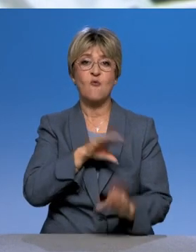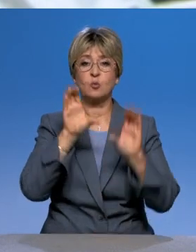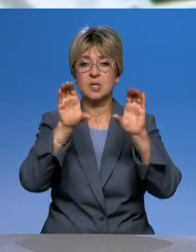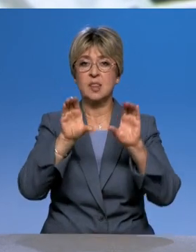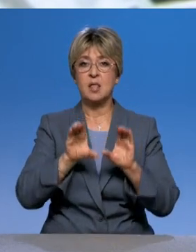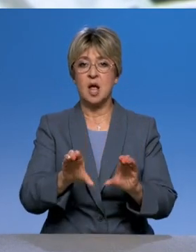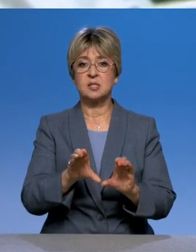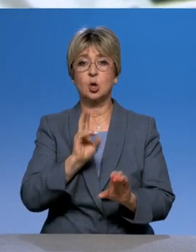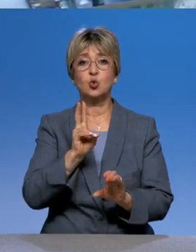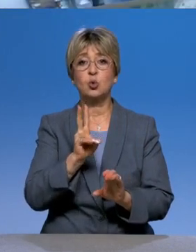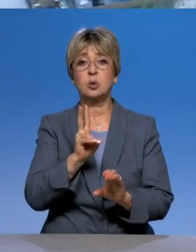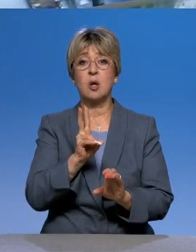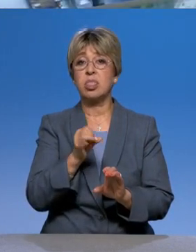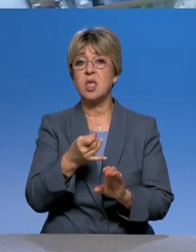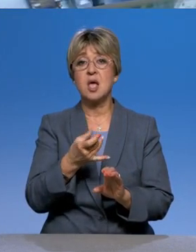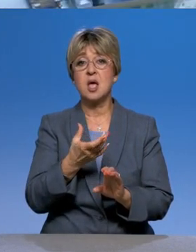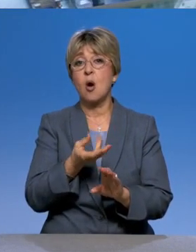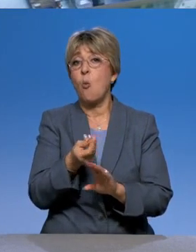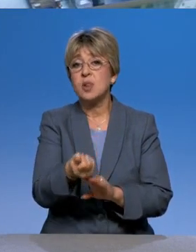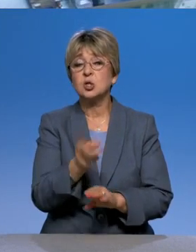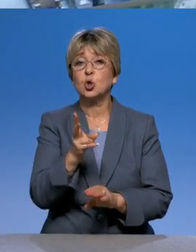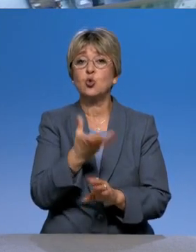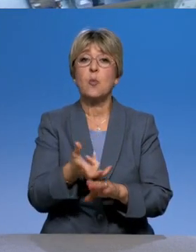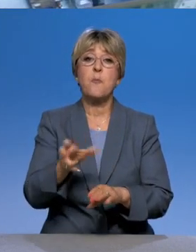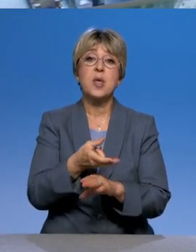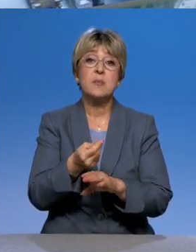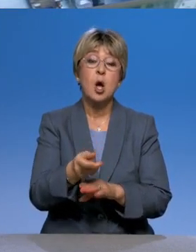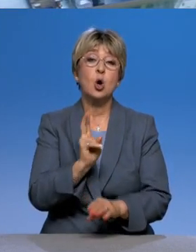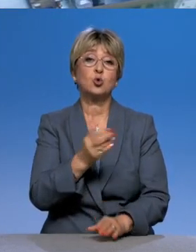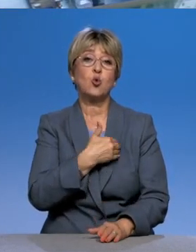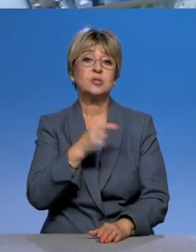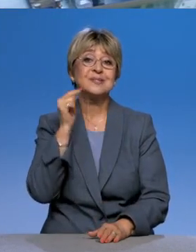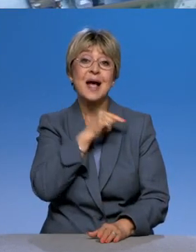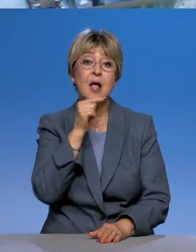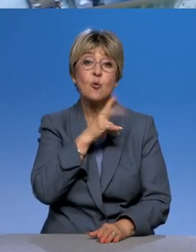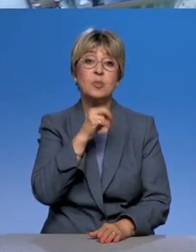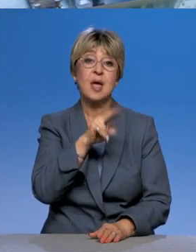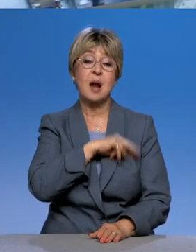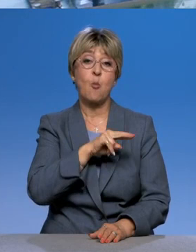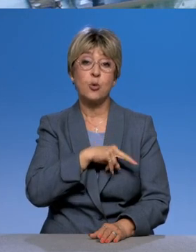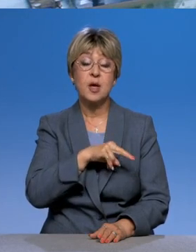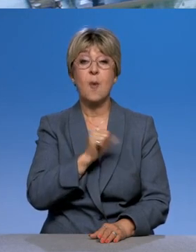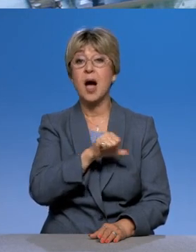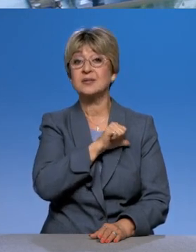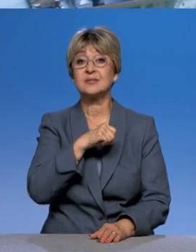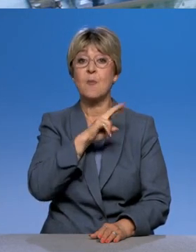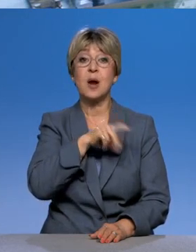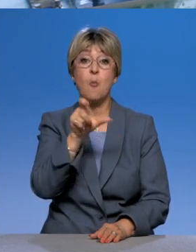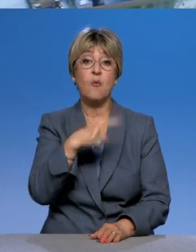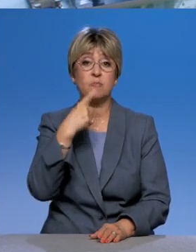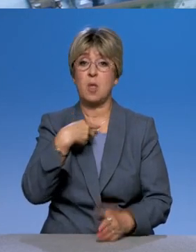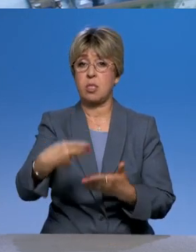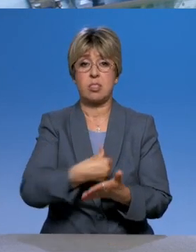кому-то недоплачивает, кто-то переплачивает. Работодатель хочет сэкономить на работниках, да? Работник говорит, что мне недоплачивают,